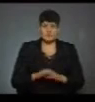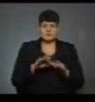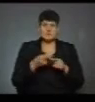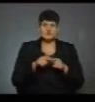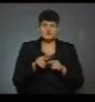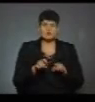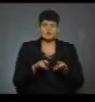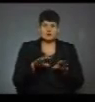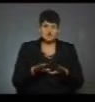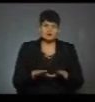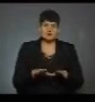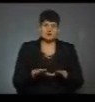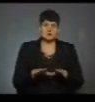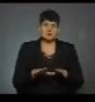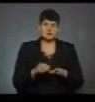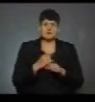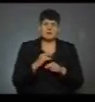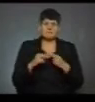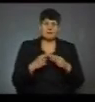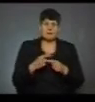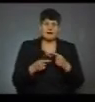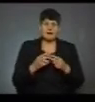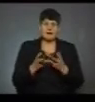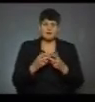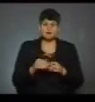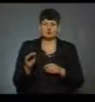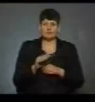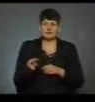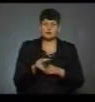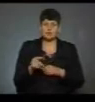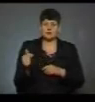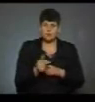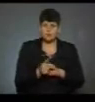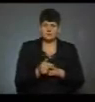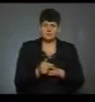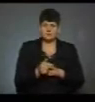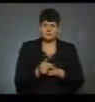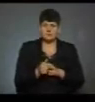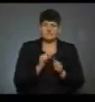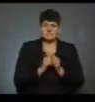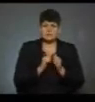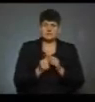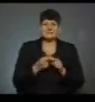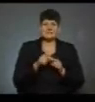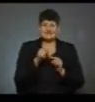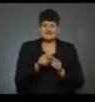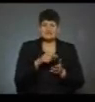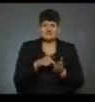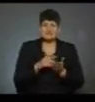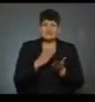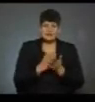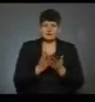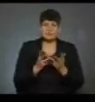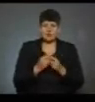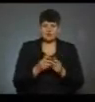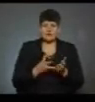виконавчого комітету «Міськтеплокомуненерго» провело перерахунки за жовтень, листопад, грудень місяць. За кожен з цих місяців є перерахована